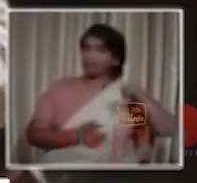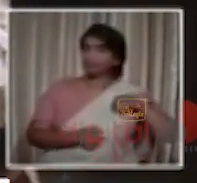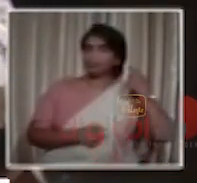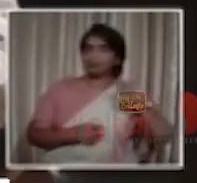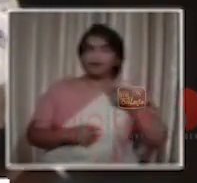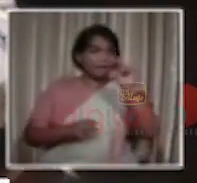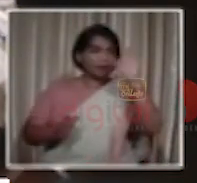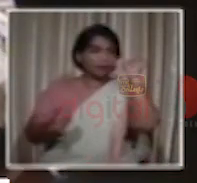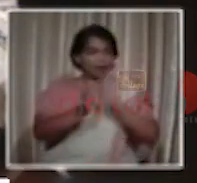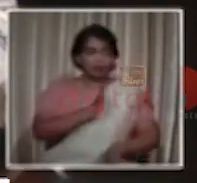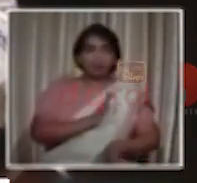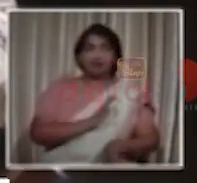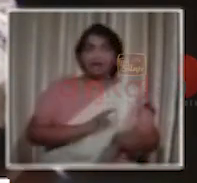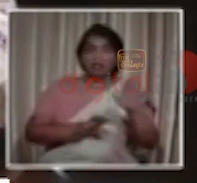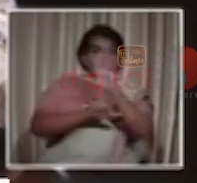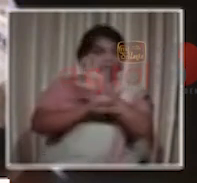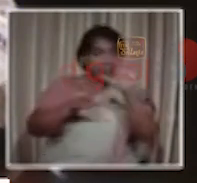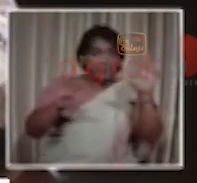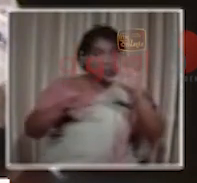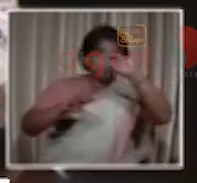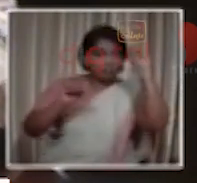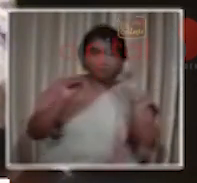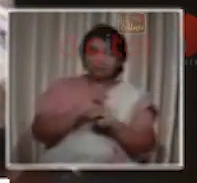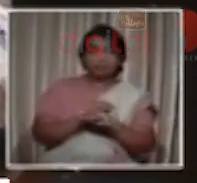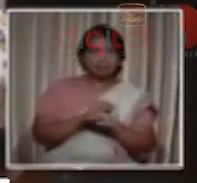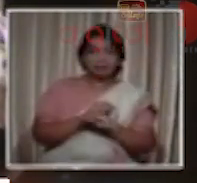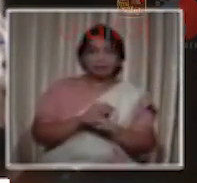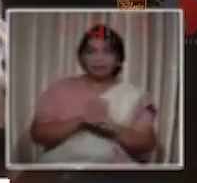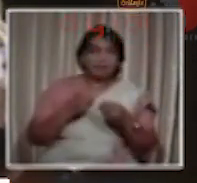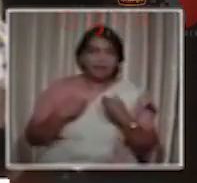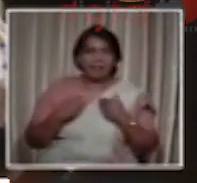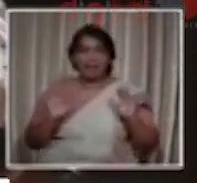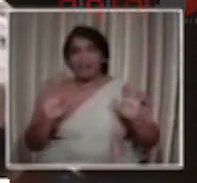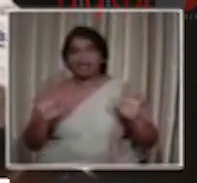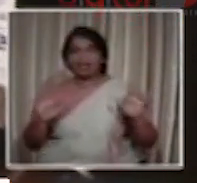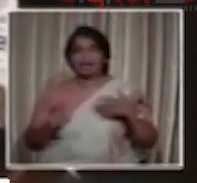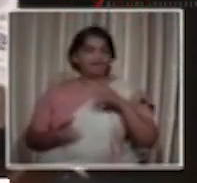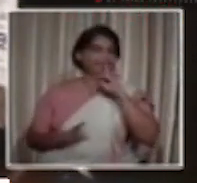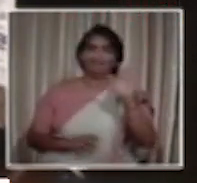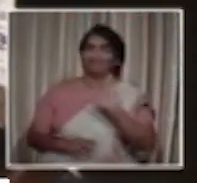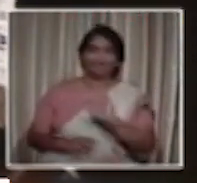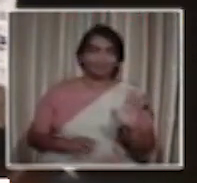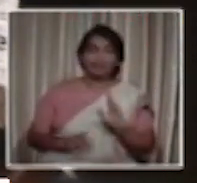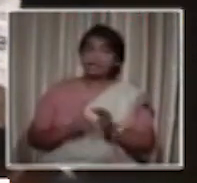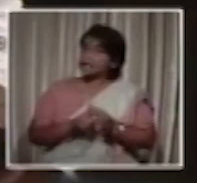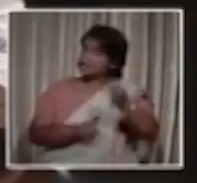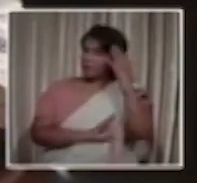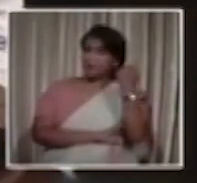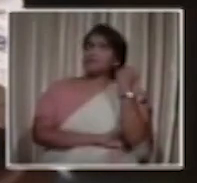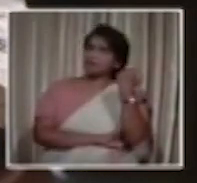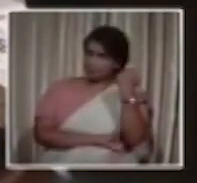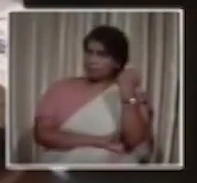20 ඉවත් කරලා 19 ගෙන එන එකට ඒකෙන් අපි සෑහීමකටපත් වෙන්නේ. විධායක ජනාධිපති